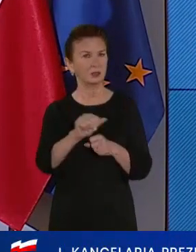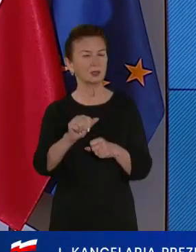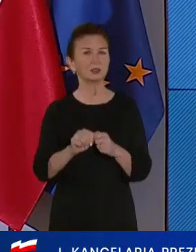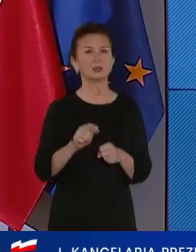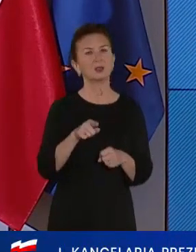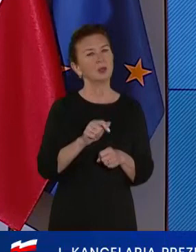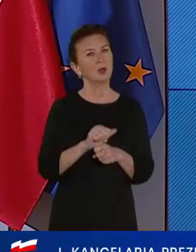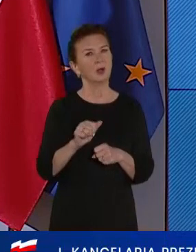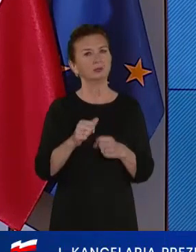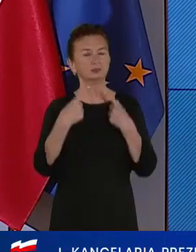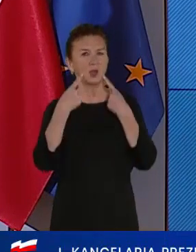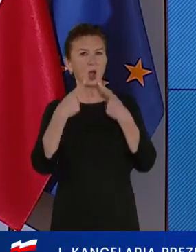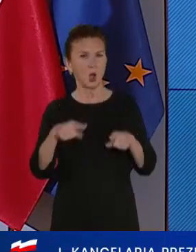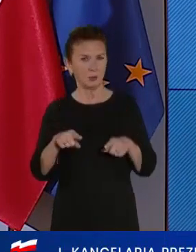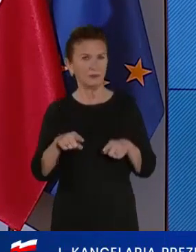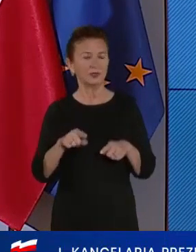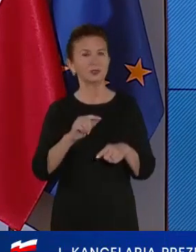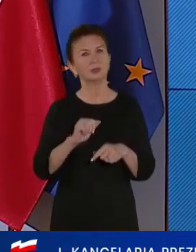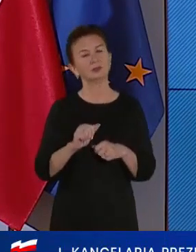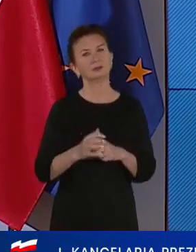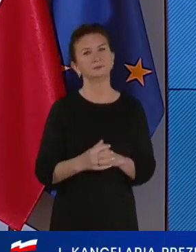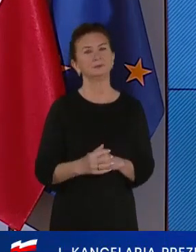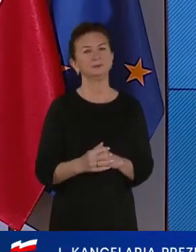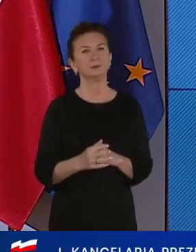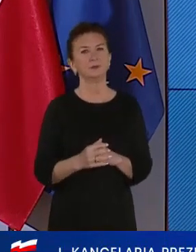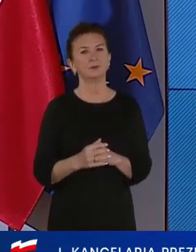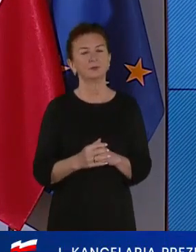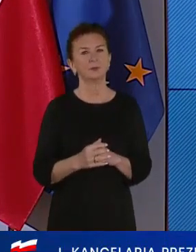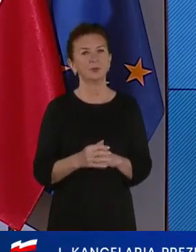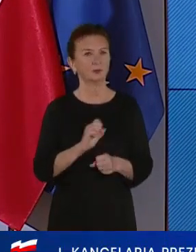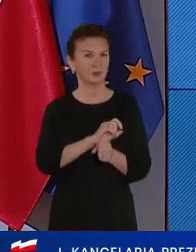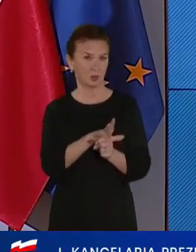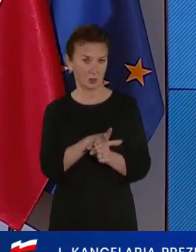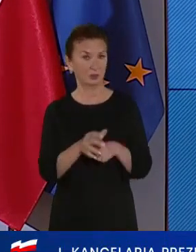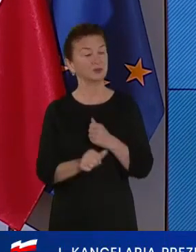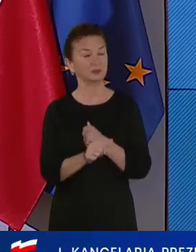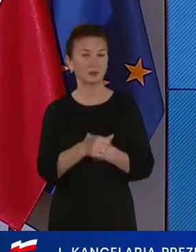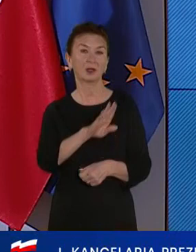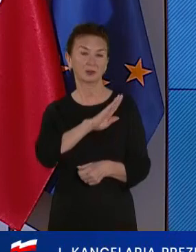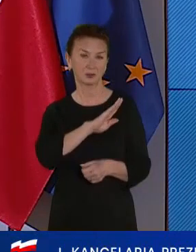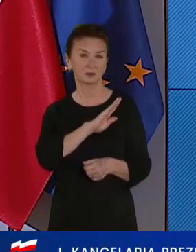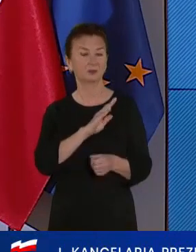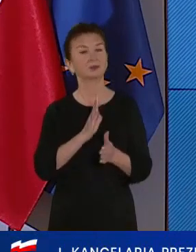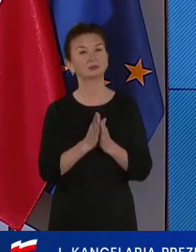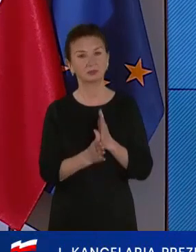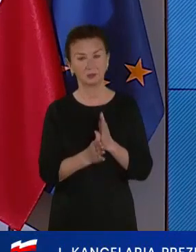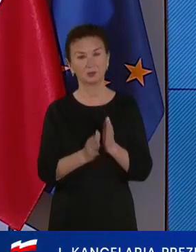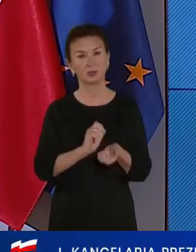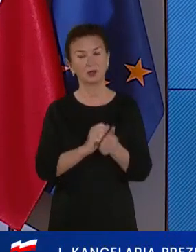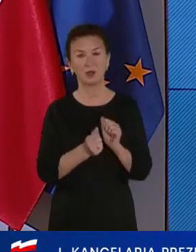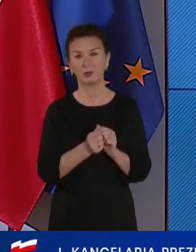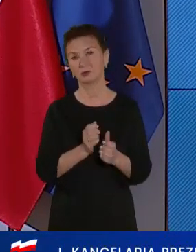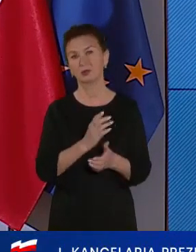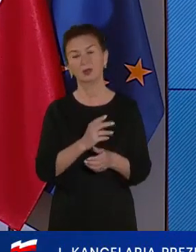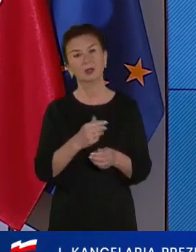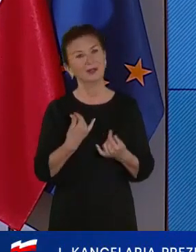bezpośrednio odpowiedzialne, za które jest odpowiedzialny koronawirus w sposób pośredni lub bezpośredni. Musimy